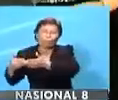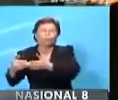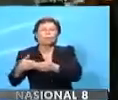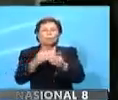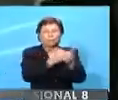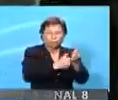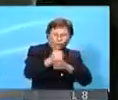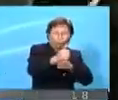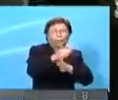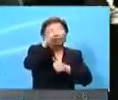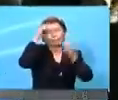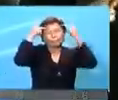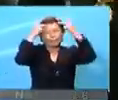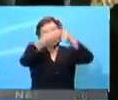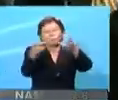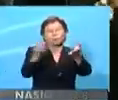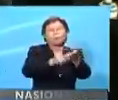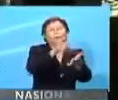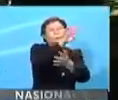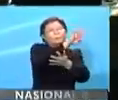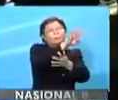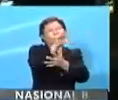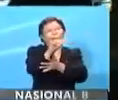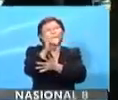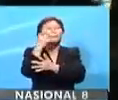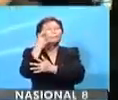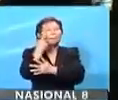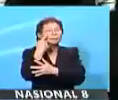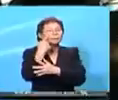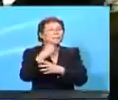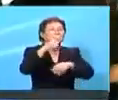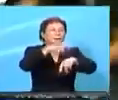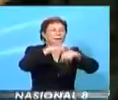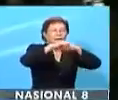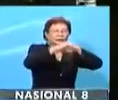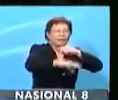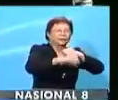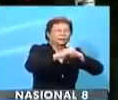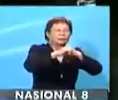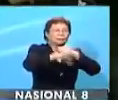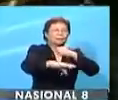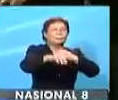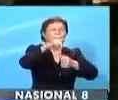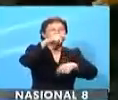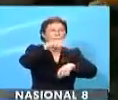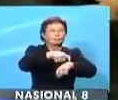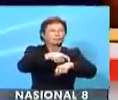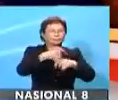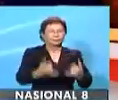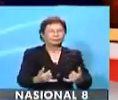Pahang selepas merekod 46 mata dalam kempen musim ini.